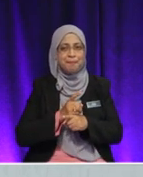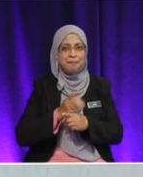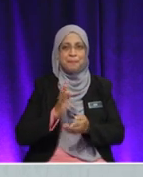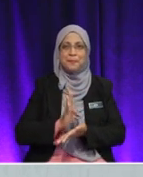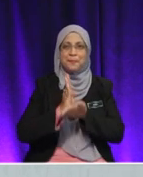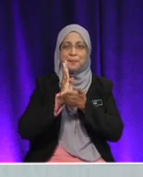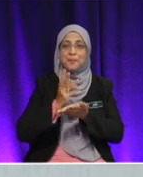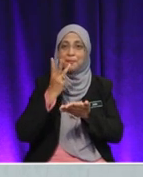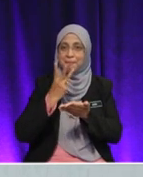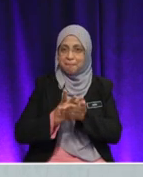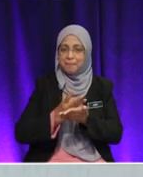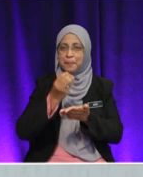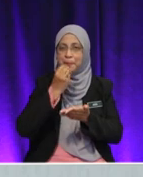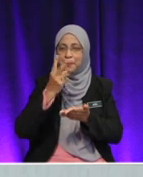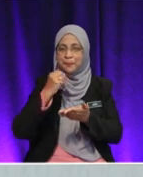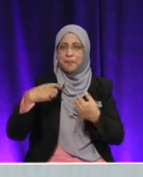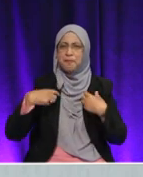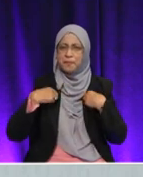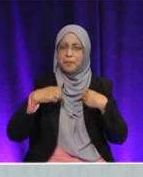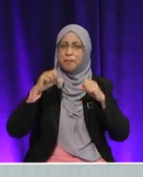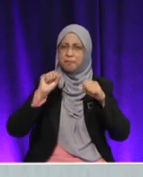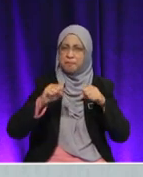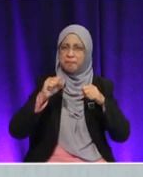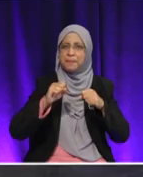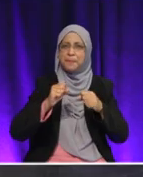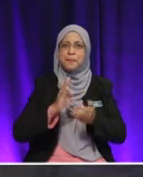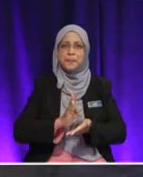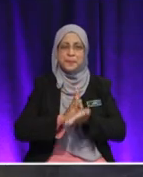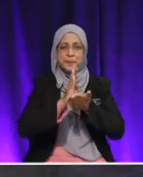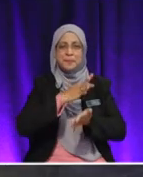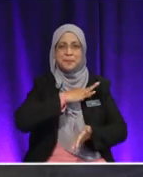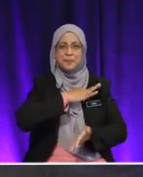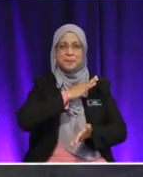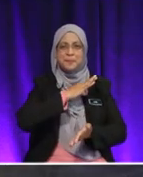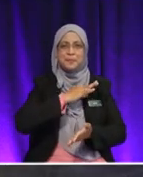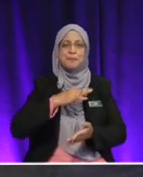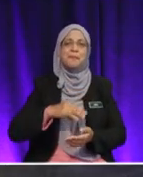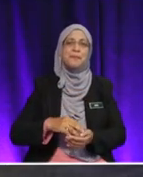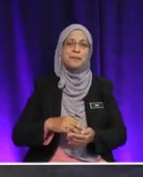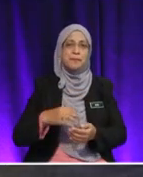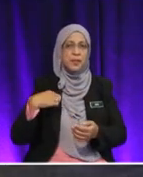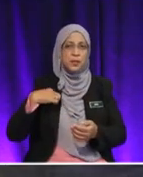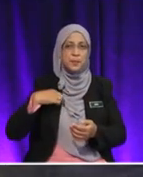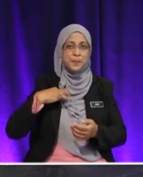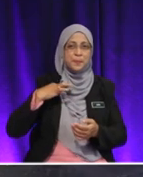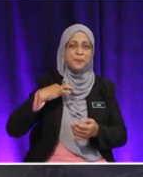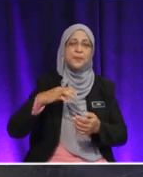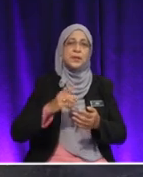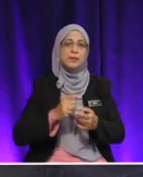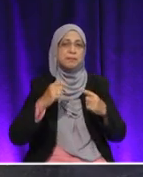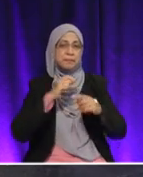keuangan makanan boleh juga kita menyalurkan kita punya tenaga mengorbankan tenaga